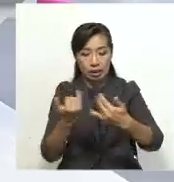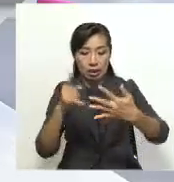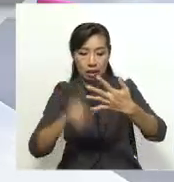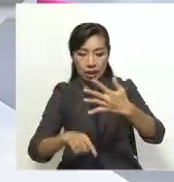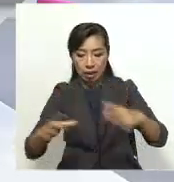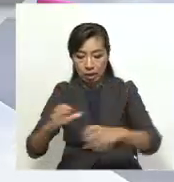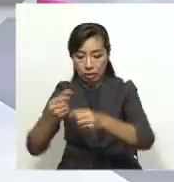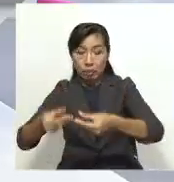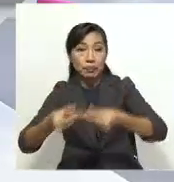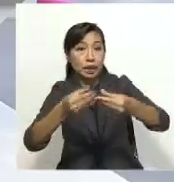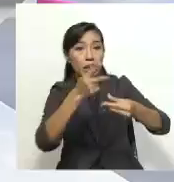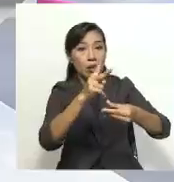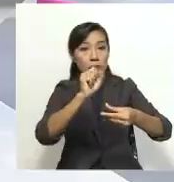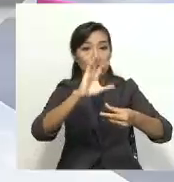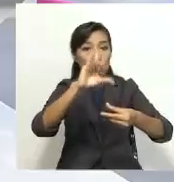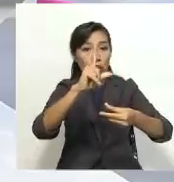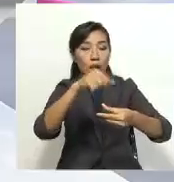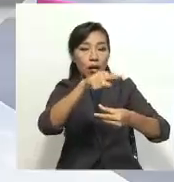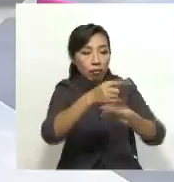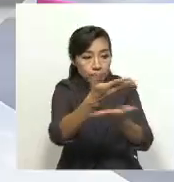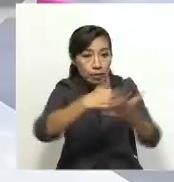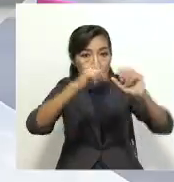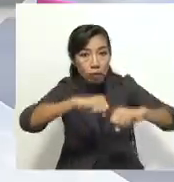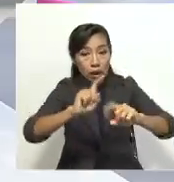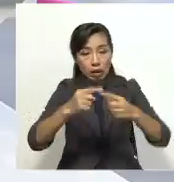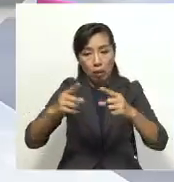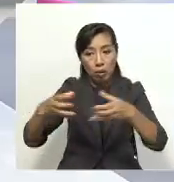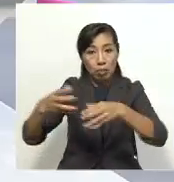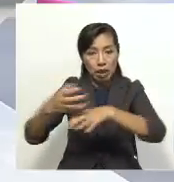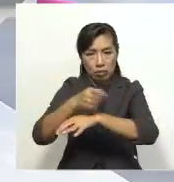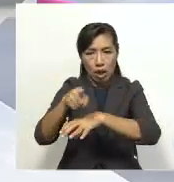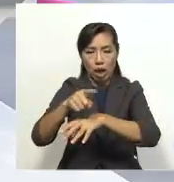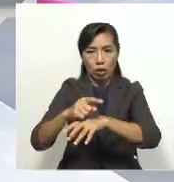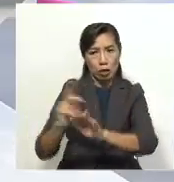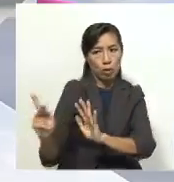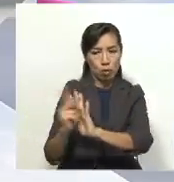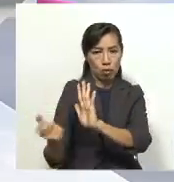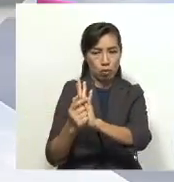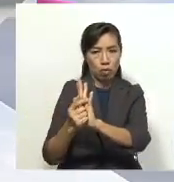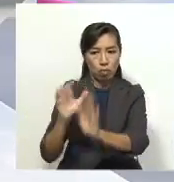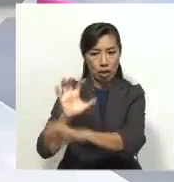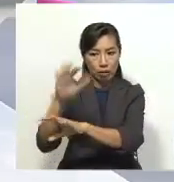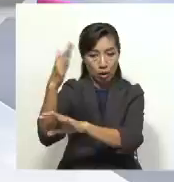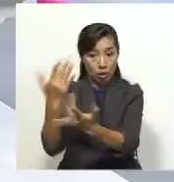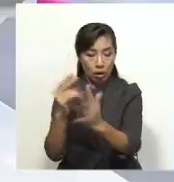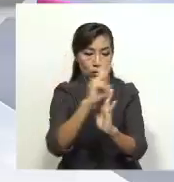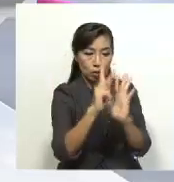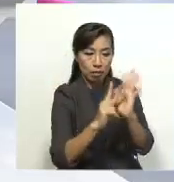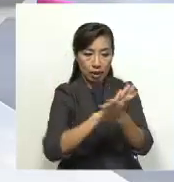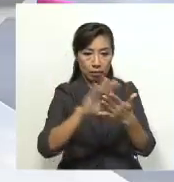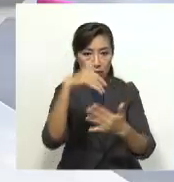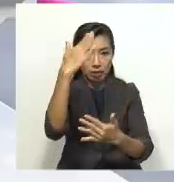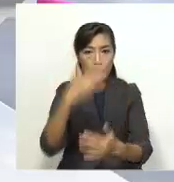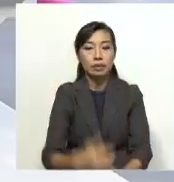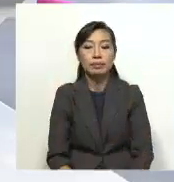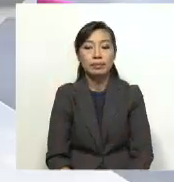อคสช.พิจารณาแต่ว่ายังไม่ปลดล็อกพรรคการเมืองนะคะก็เพราะว่าต้องรอกฎหมายที่เกี่ยวข้องเนี่ยให้เสร็จเรียบร้อยซะก่